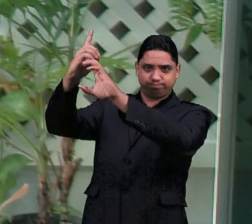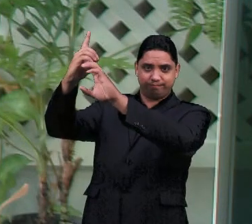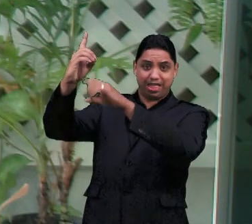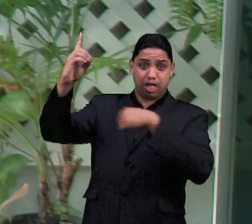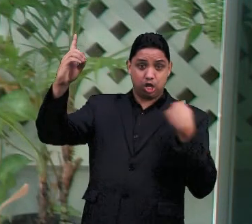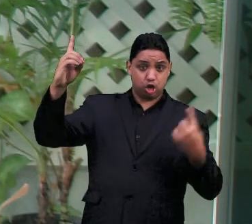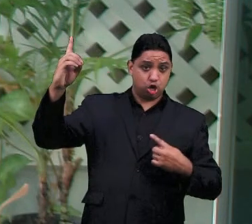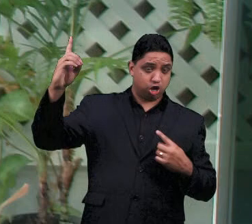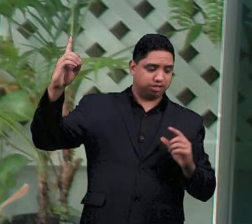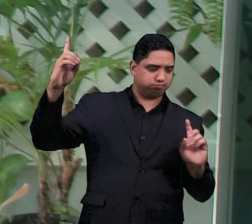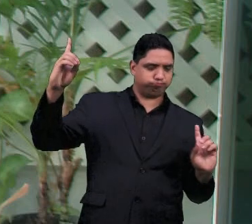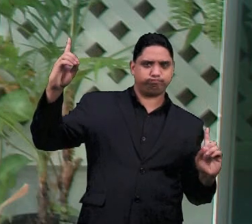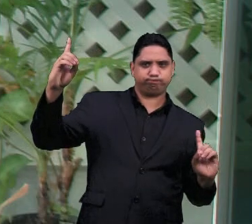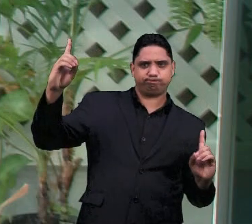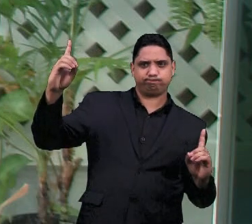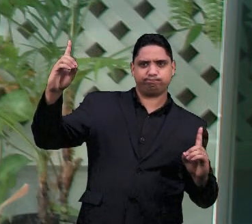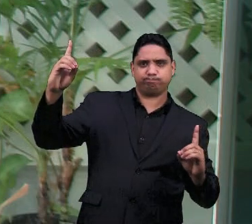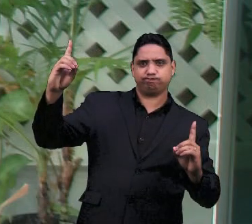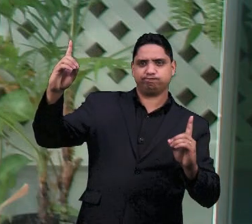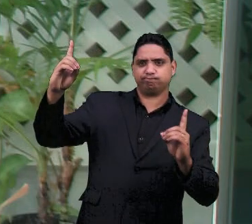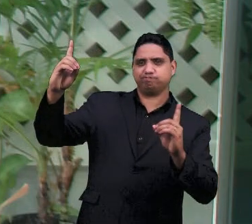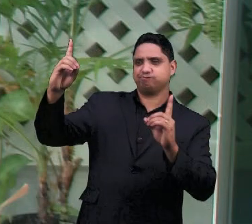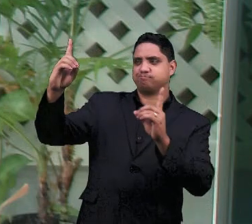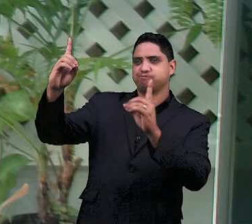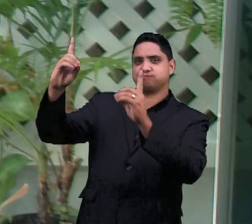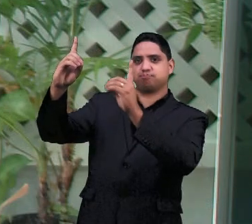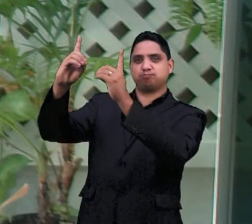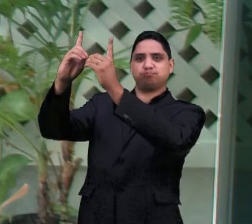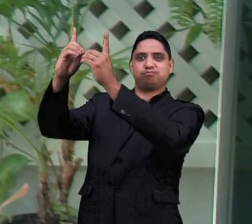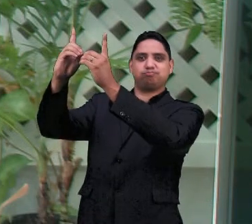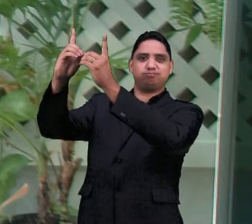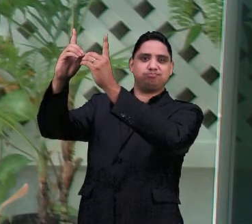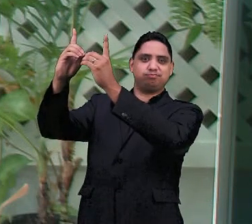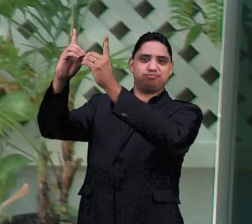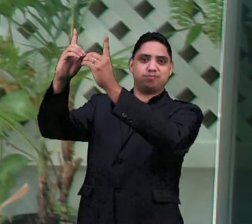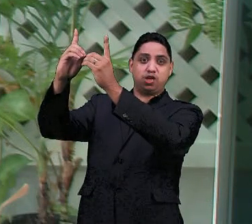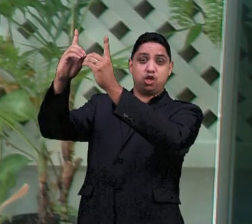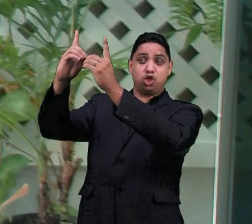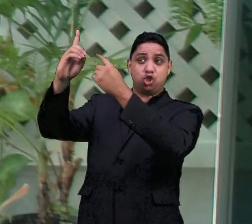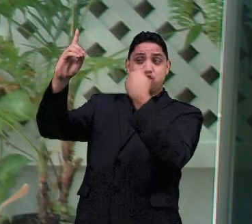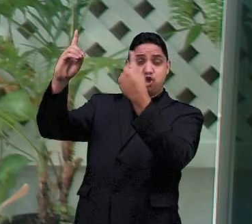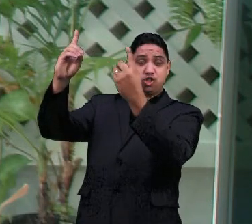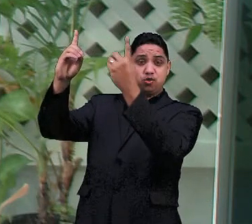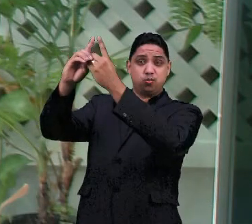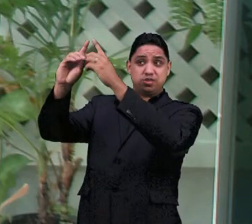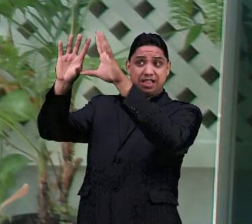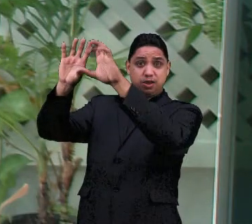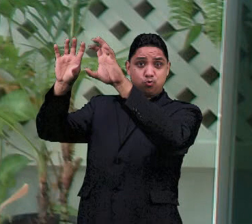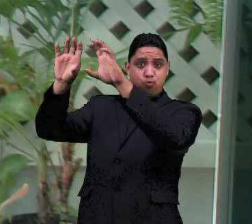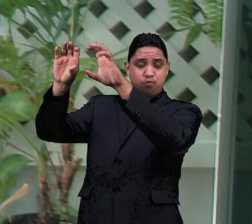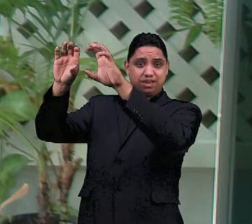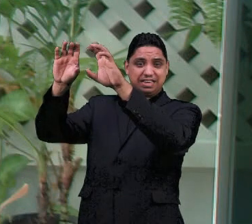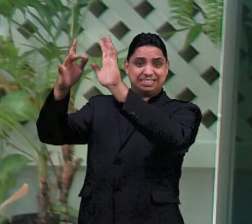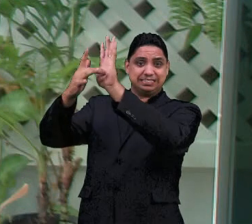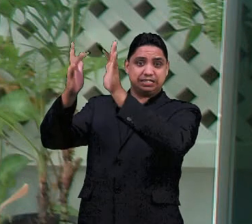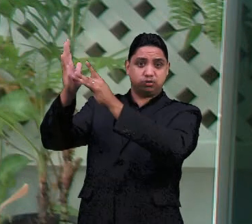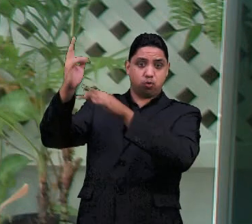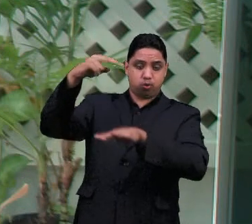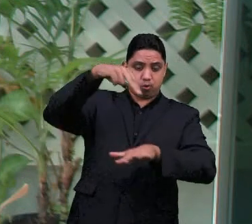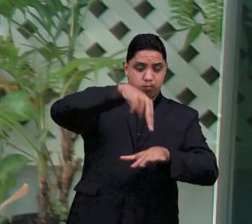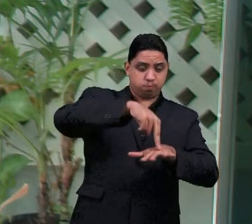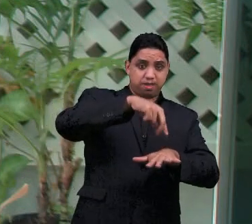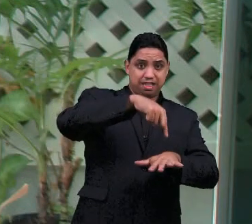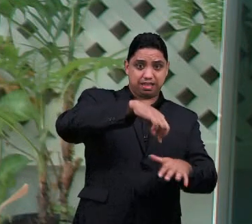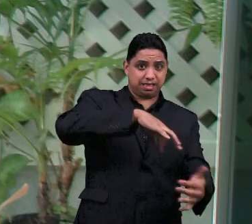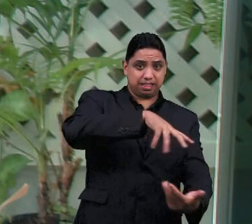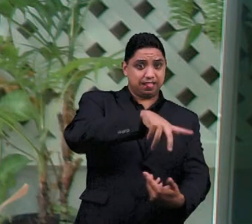il descendra et l'église montera. Donc la rencontre de Jésus avec l'église se